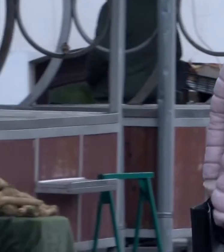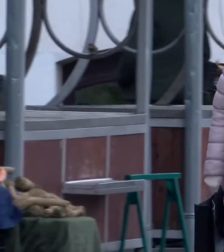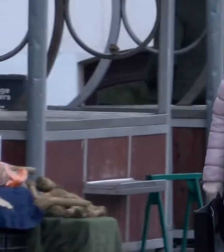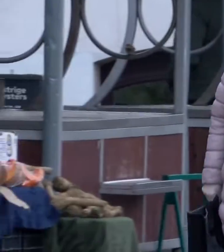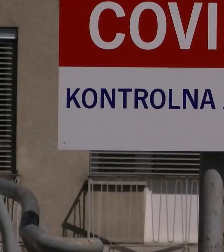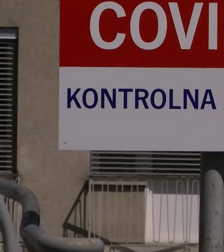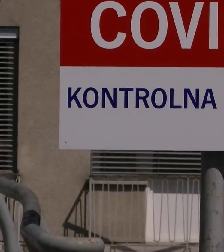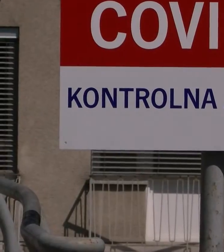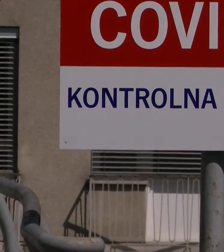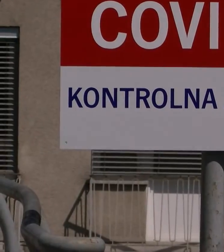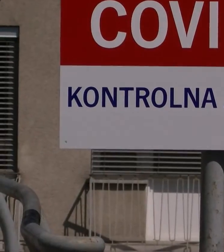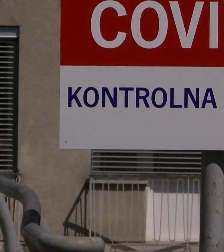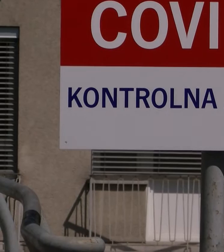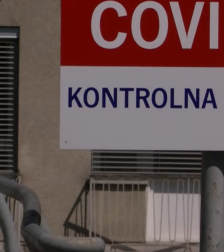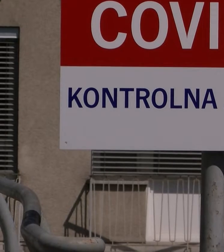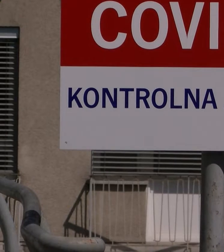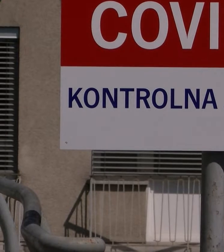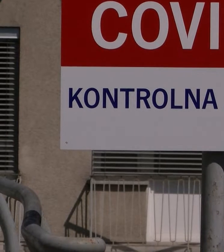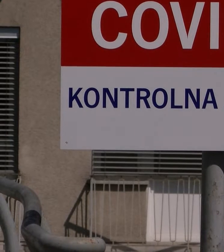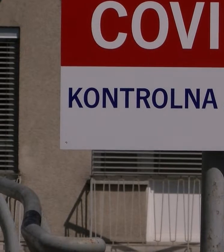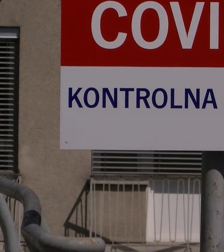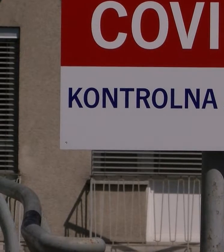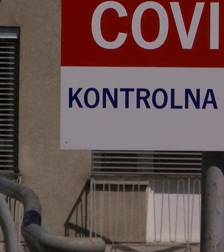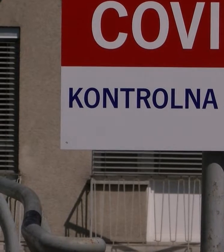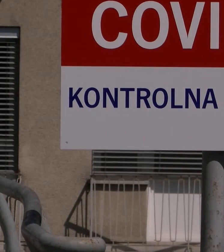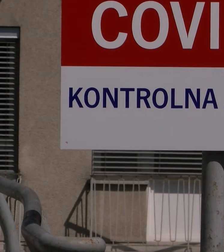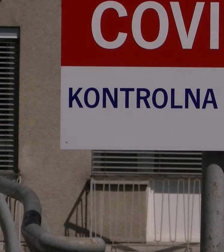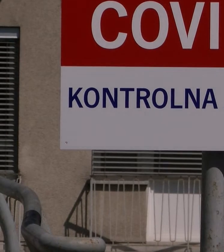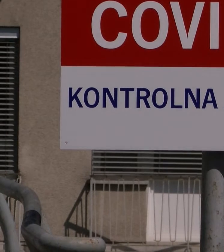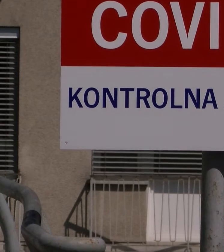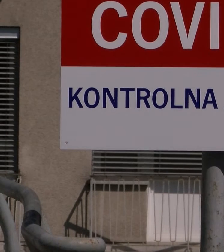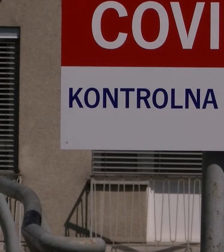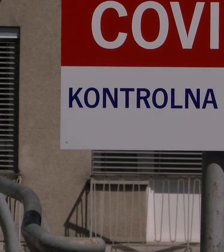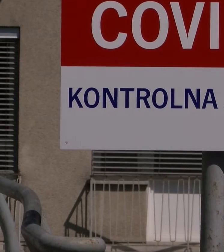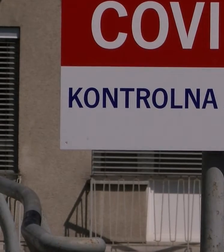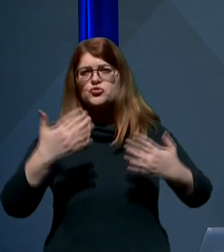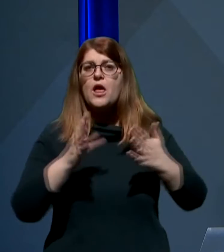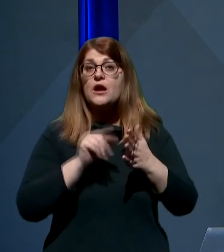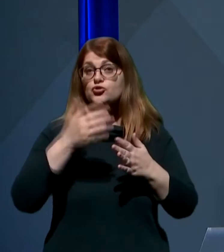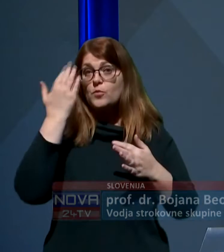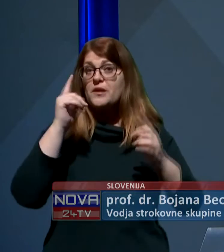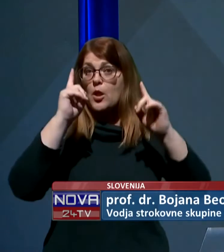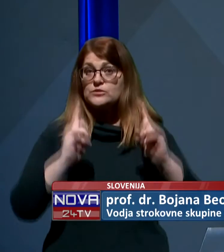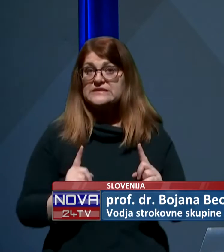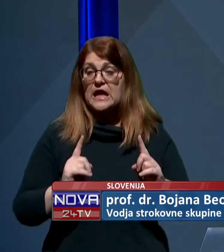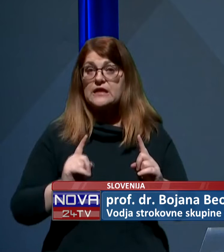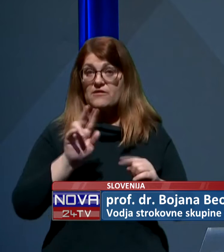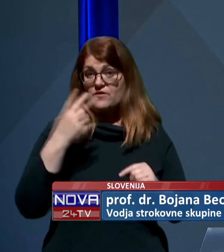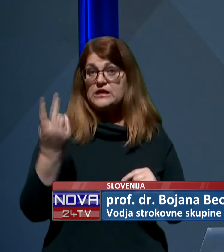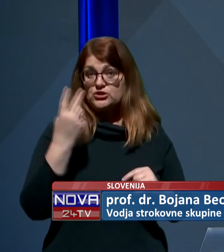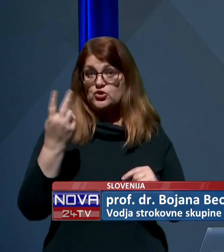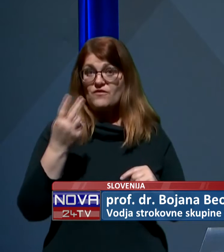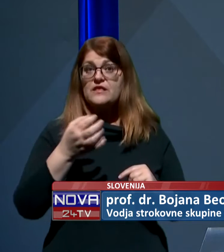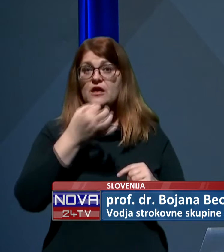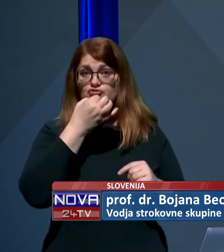med prebivalstvo. Brez ukrepov in brez našega spoštovanja ukrepov bi bilo stanje mnogo hujše. V Sloveniji, če bi